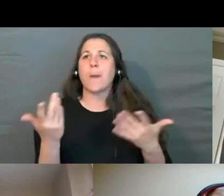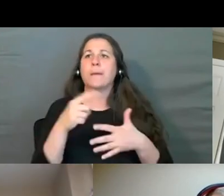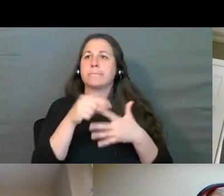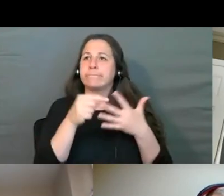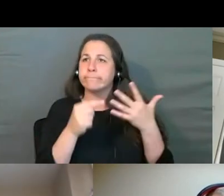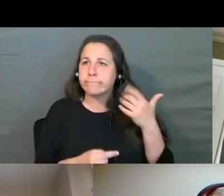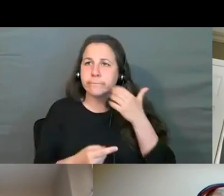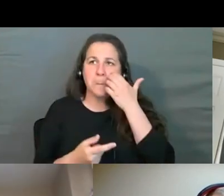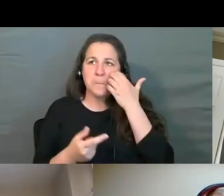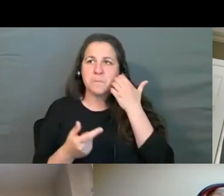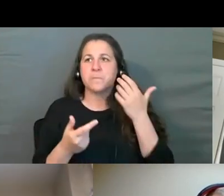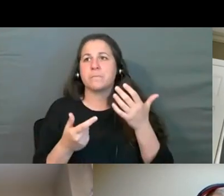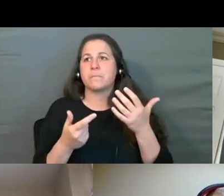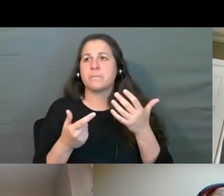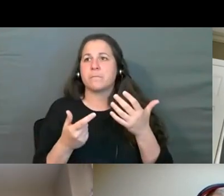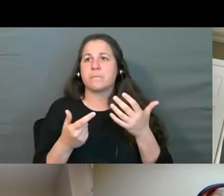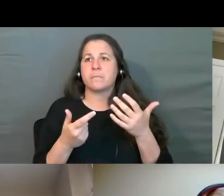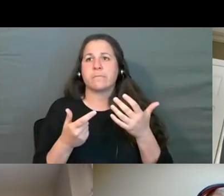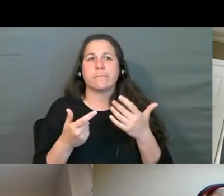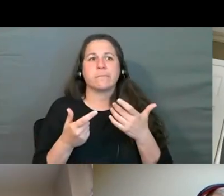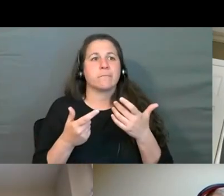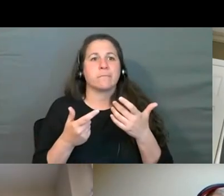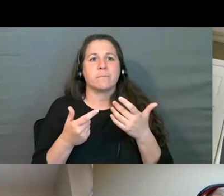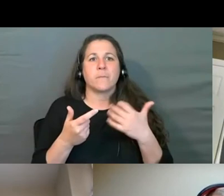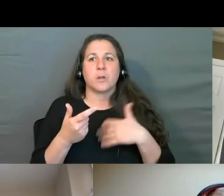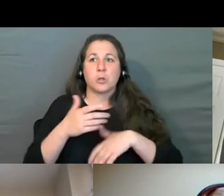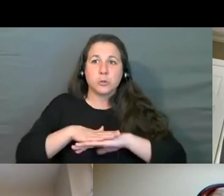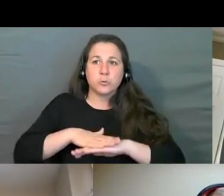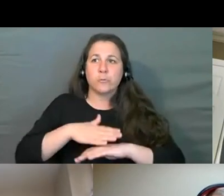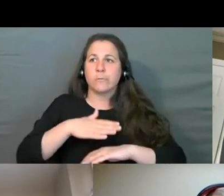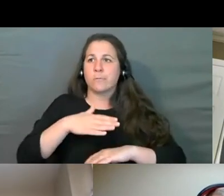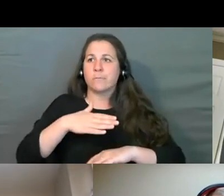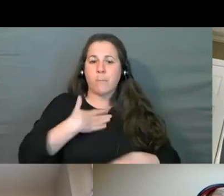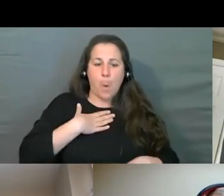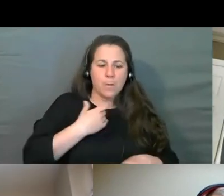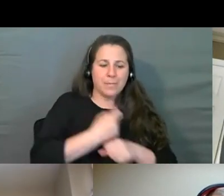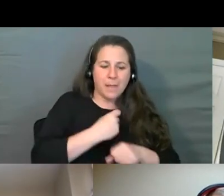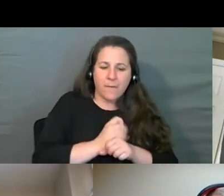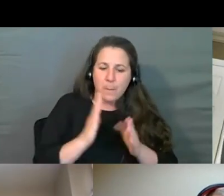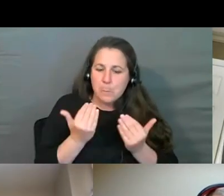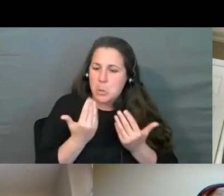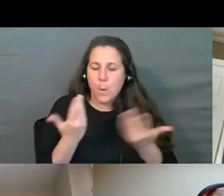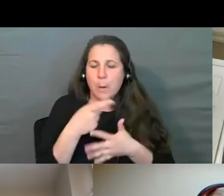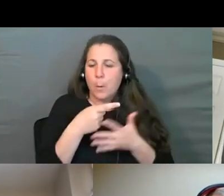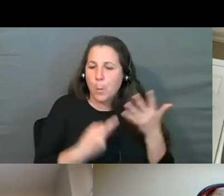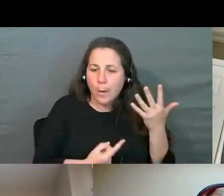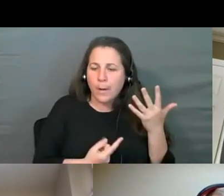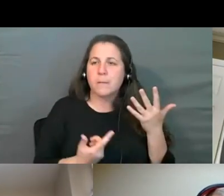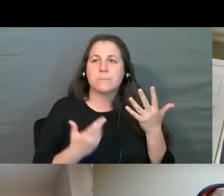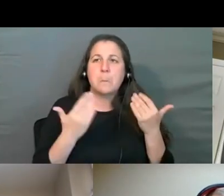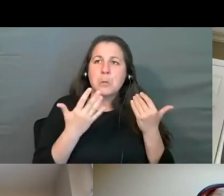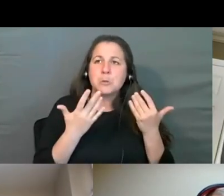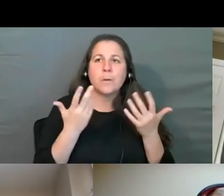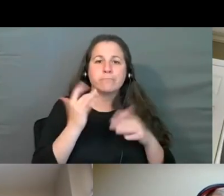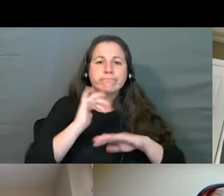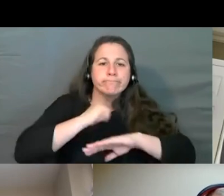par rapport à mes besoins personnels, mais qu'en est-il par rapport à mon travail en particulier, puis de quoi je vais avoir besoin, qu'est-ce qu'il faut qu'il soit